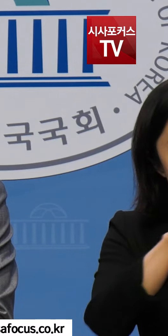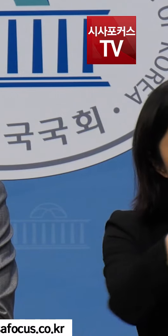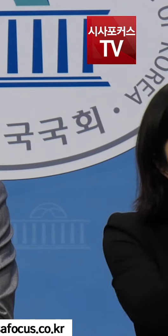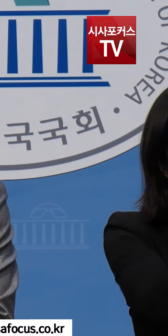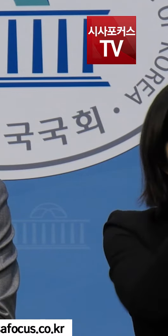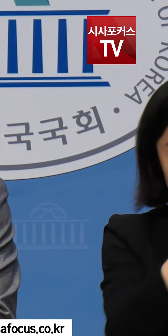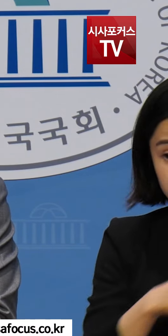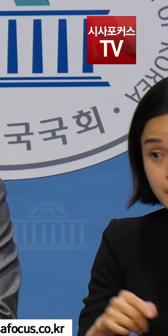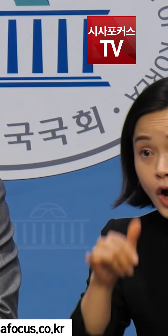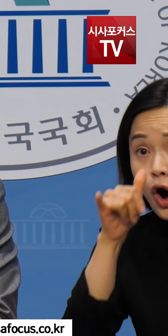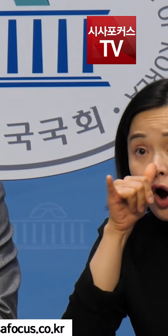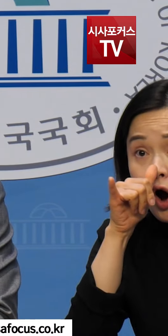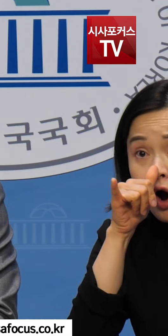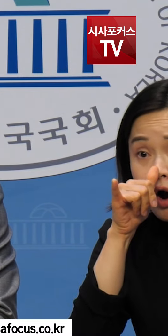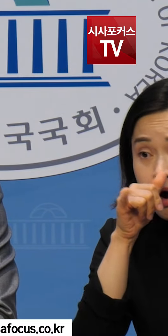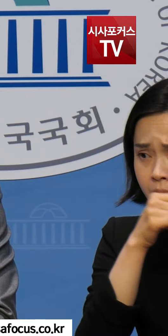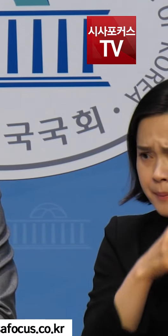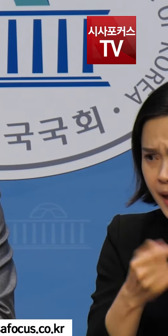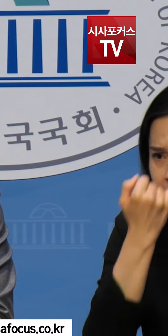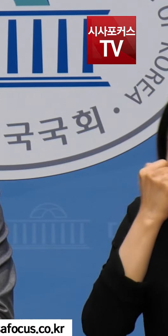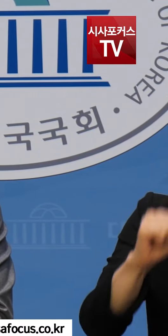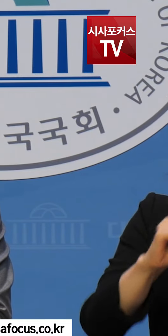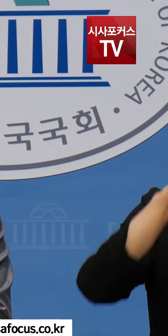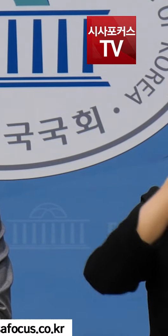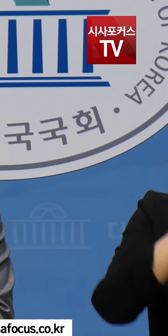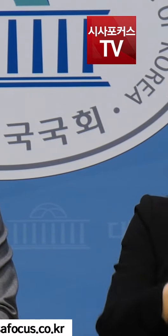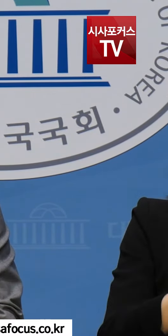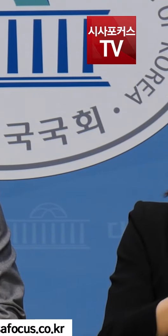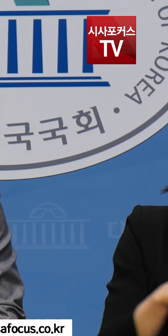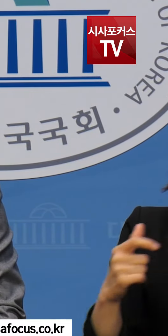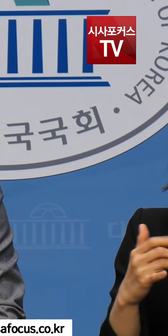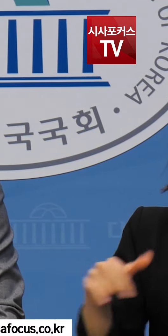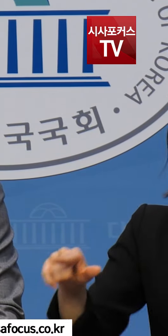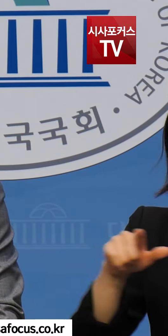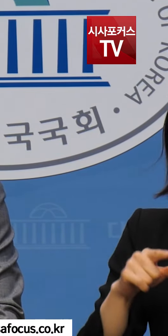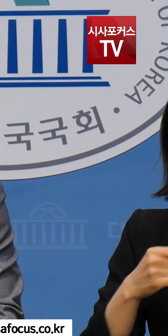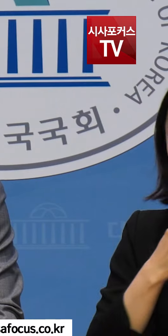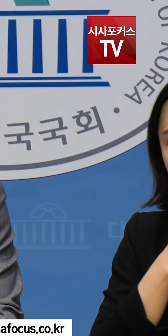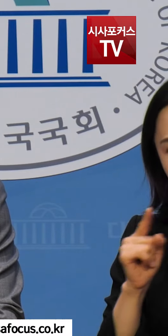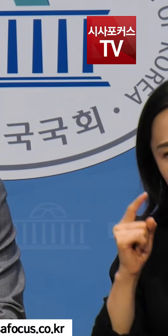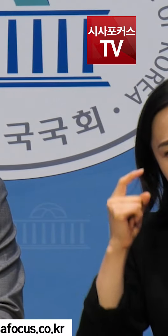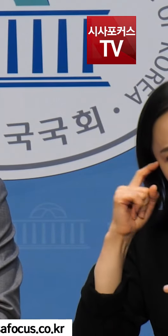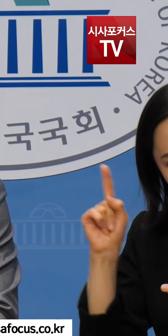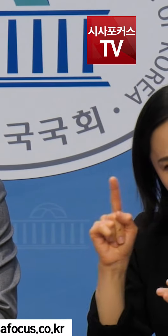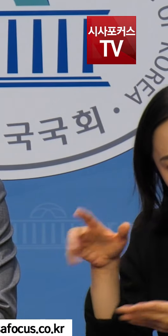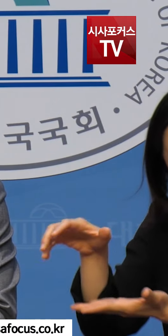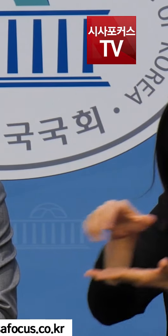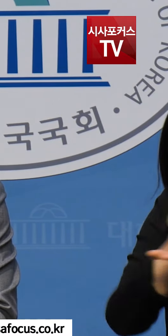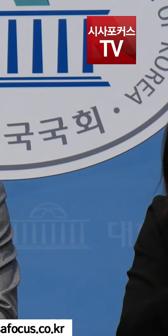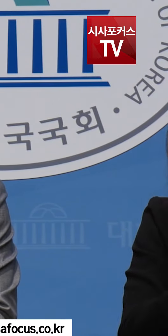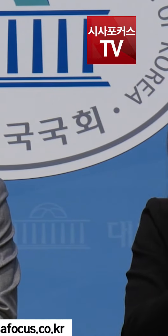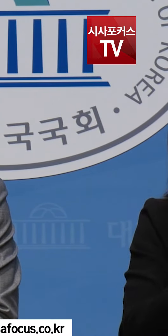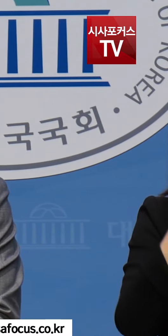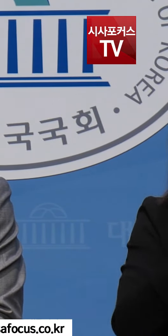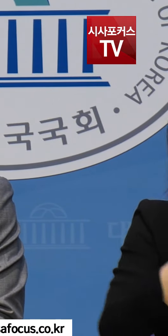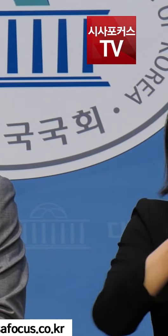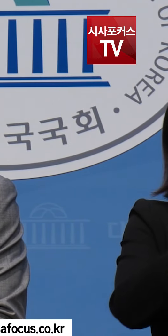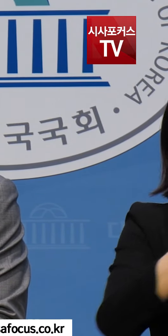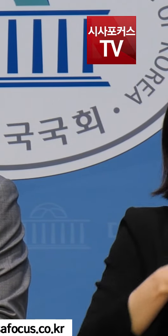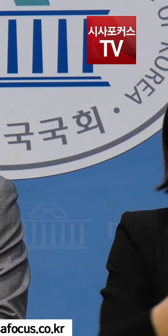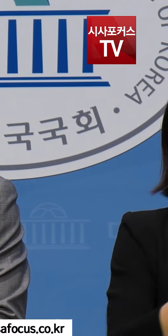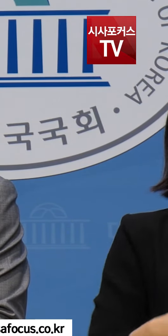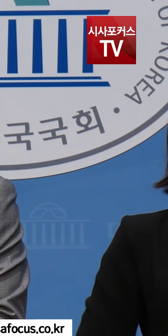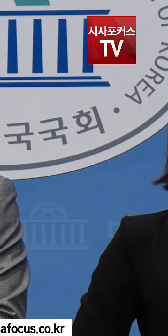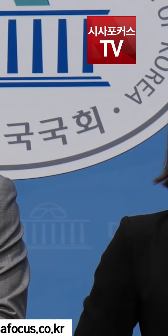지역 주민의 신뢰와 동의가 있어야 추진할 수 있을 것입니다. 그래서 오늘 아침 일찍